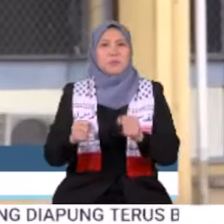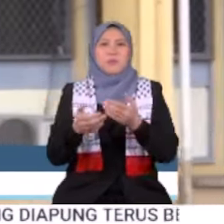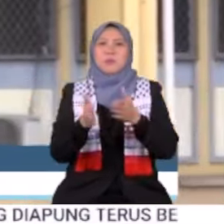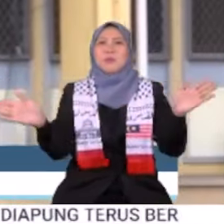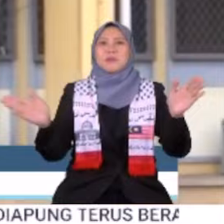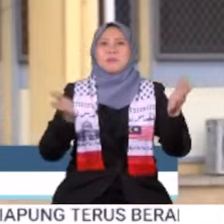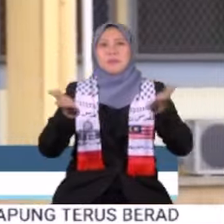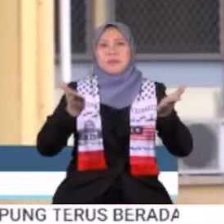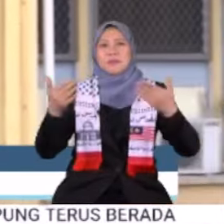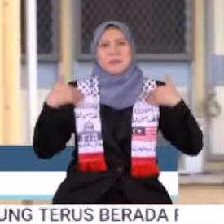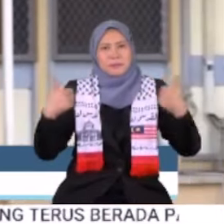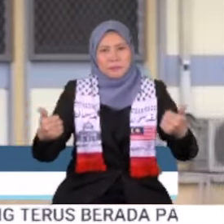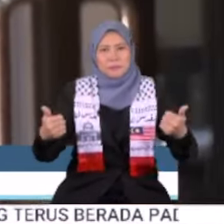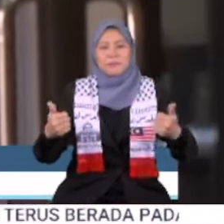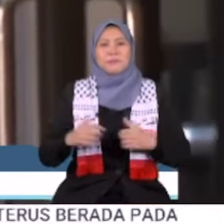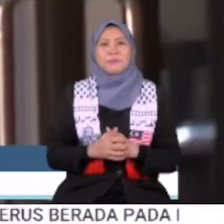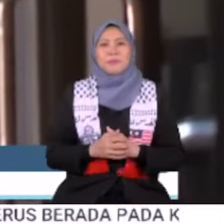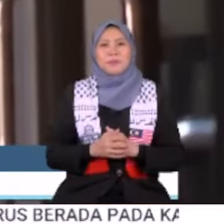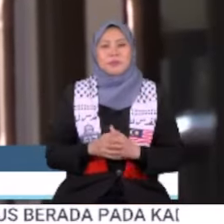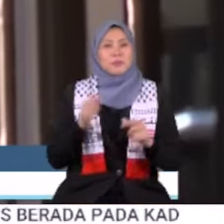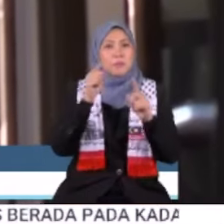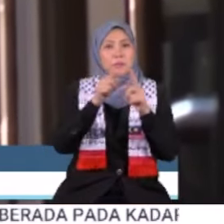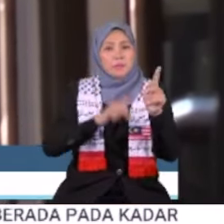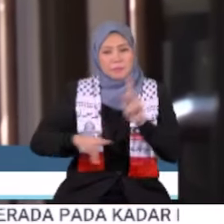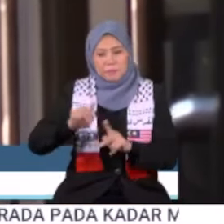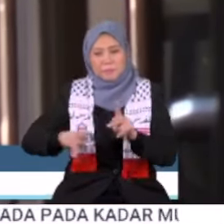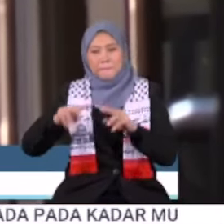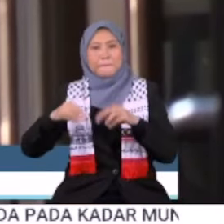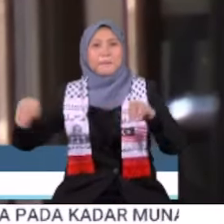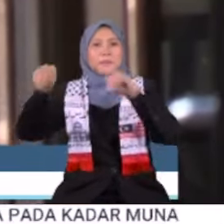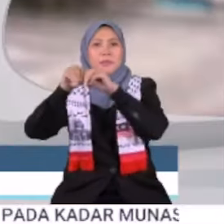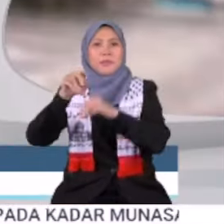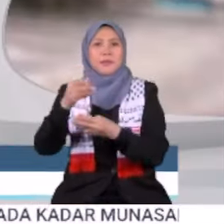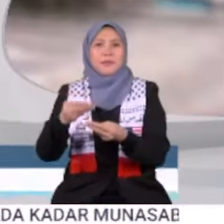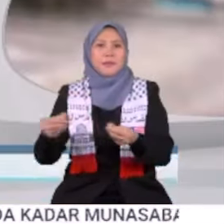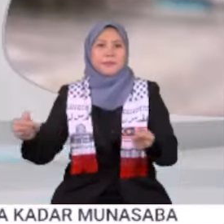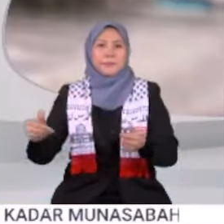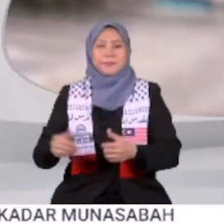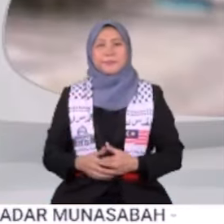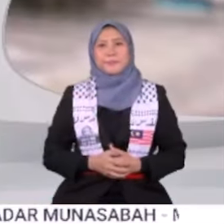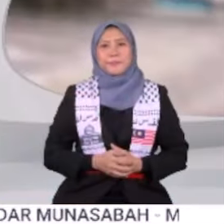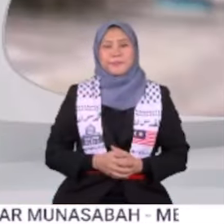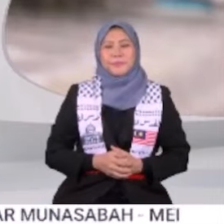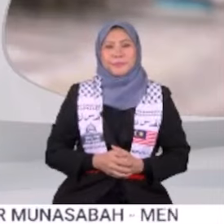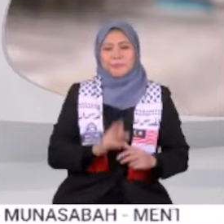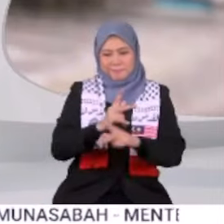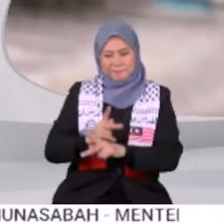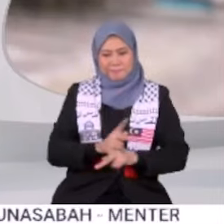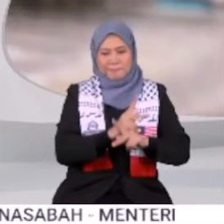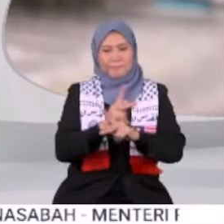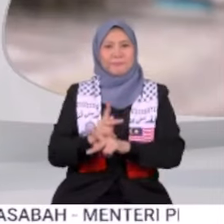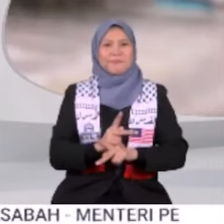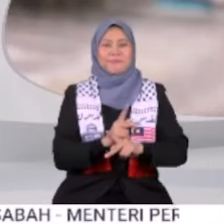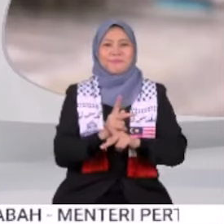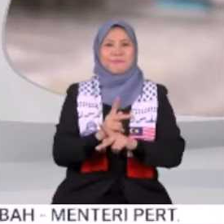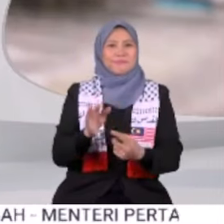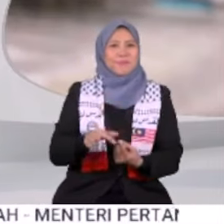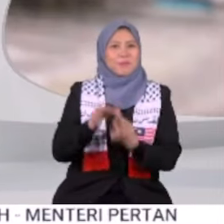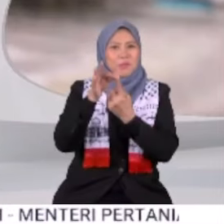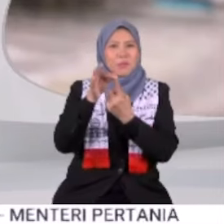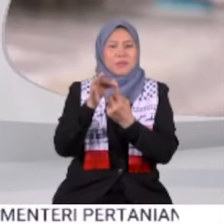perkhidmatan kesihatan hospital berkenaan kepada penduduk Masjid Tanah. Bagi memelihara dan mengekalkan